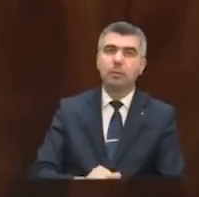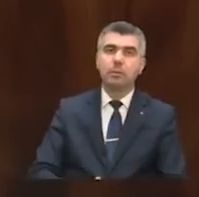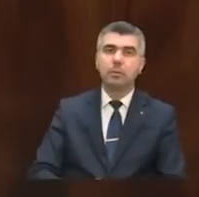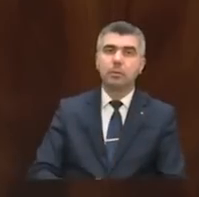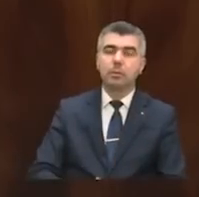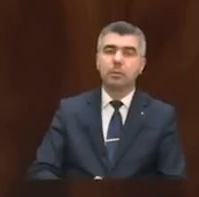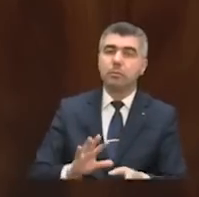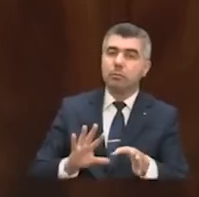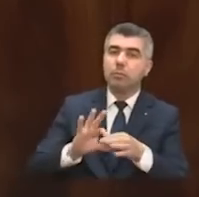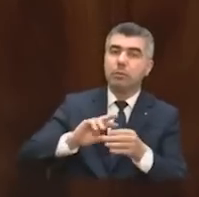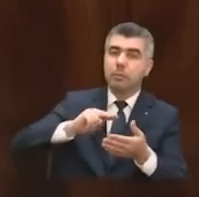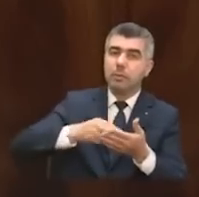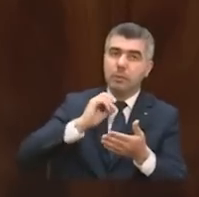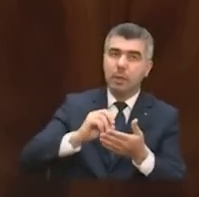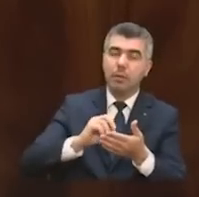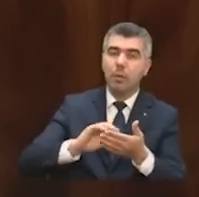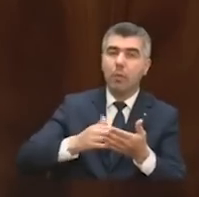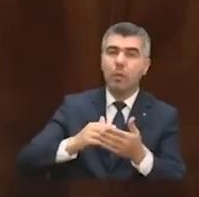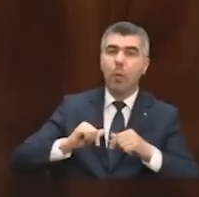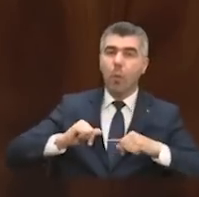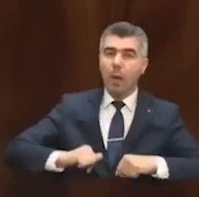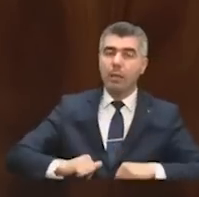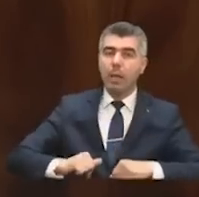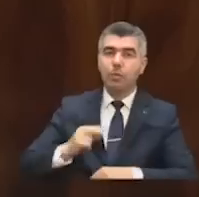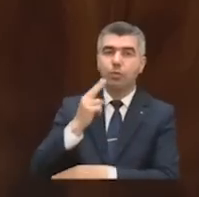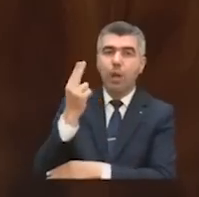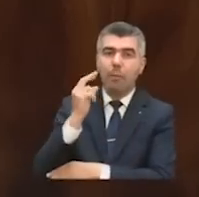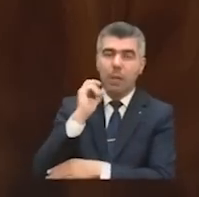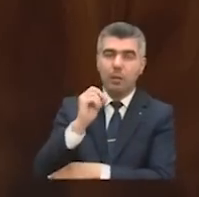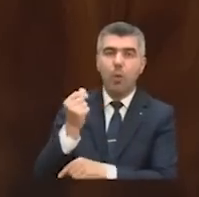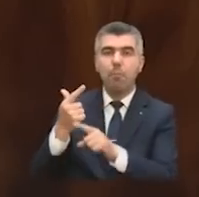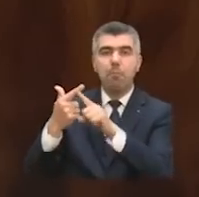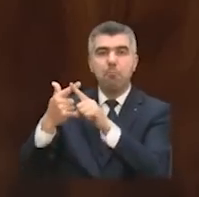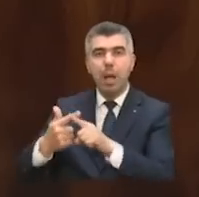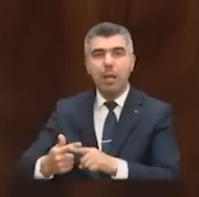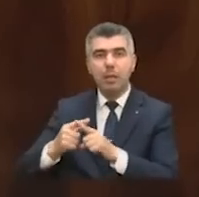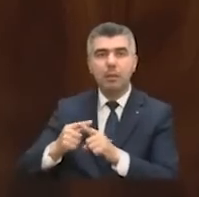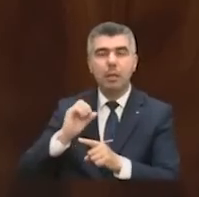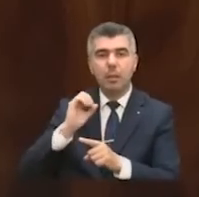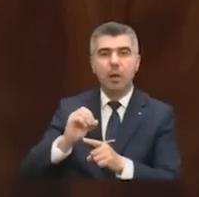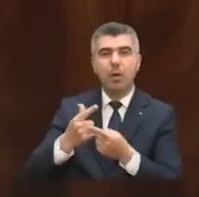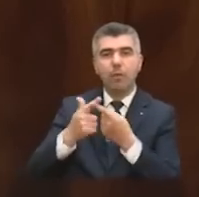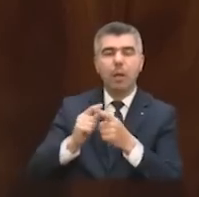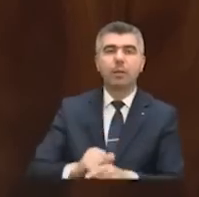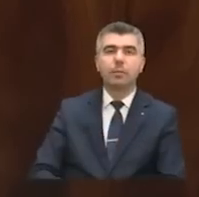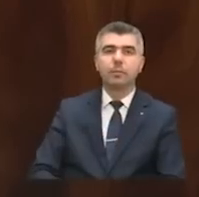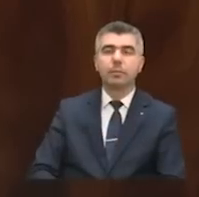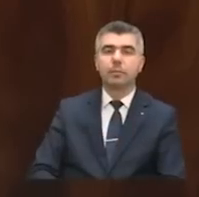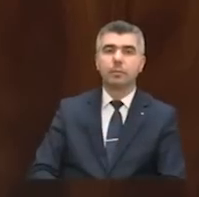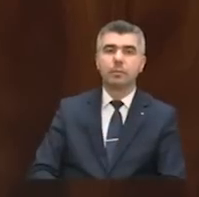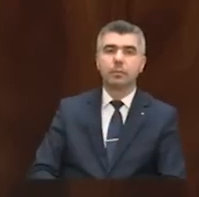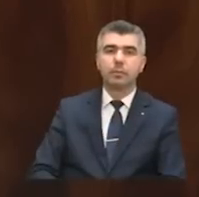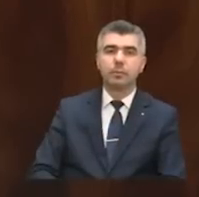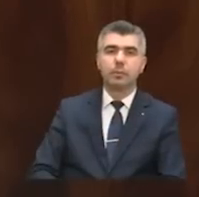توقع وتسني بين الوزارة المعنية، وزارة المالية و القطاعات اللي هي معنيه.